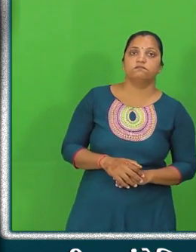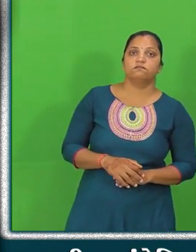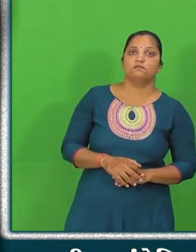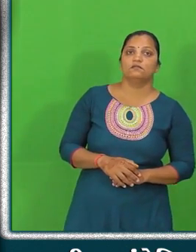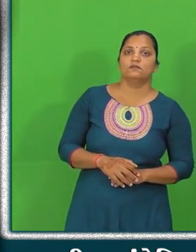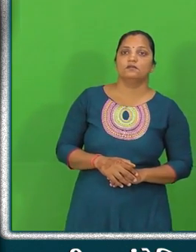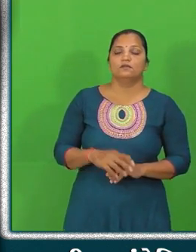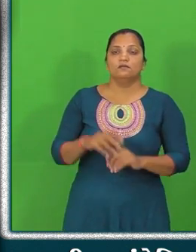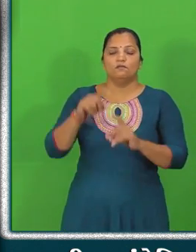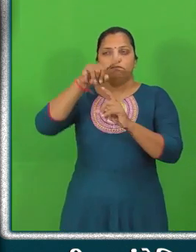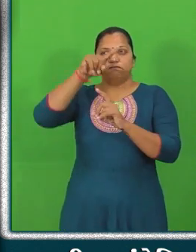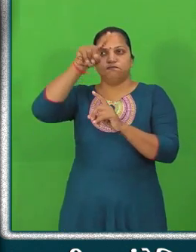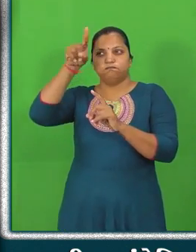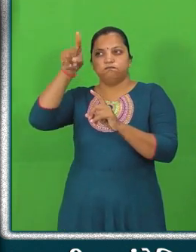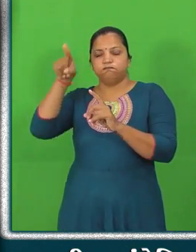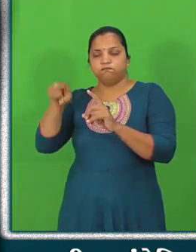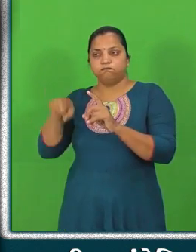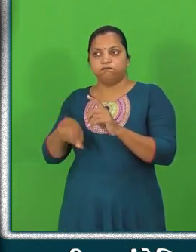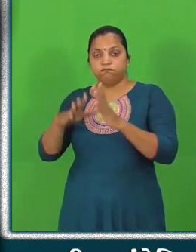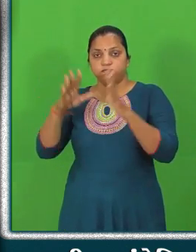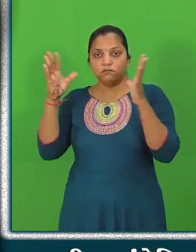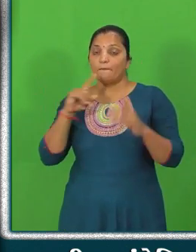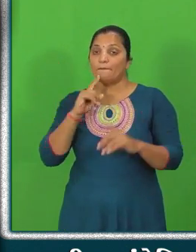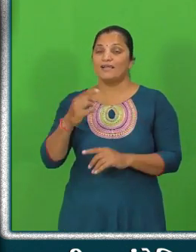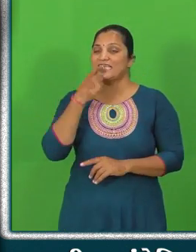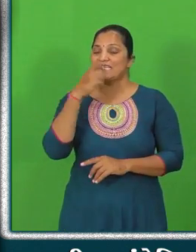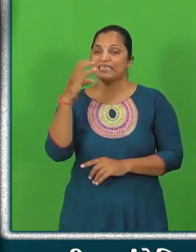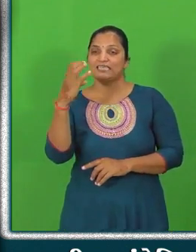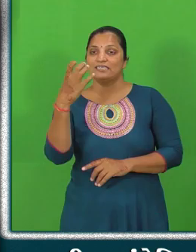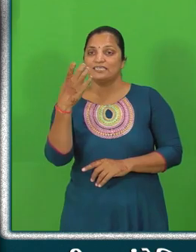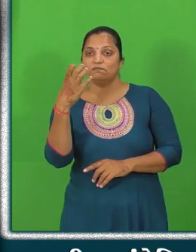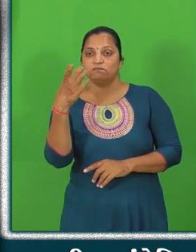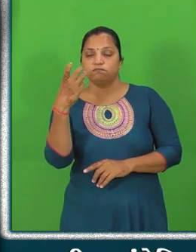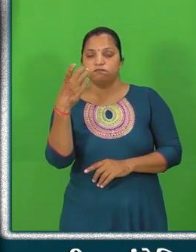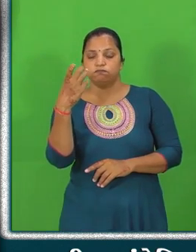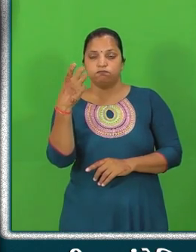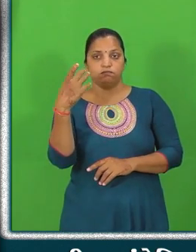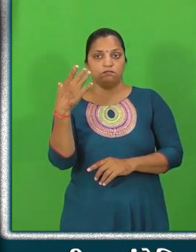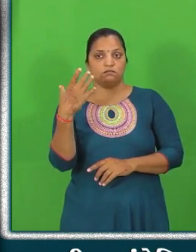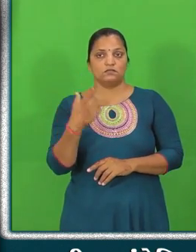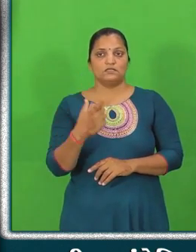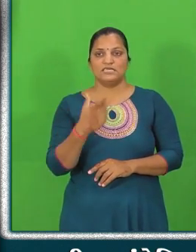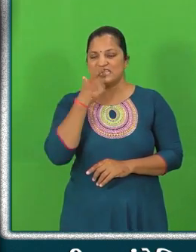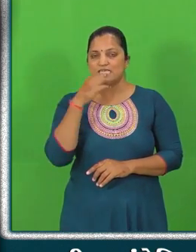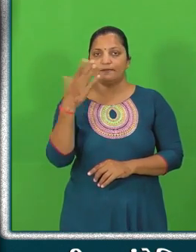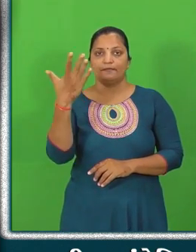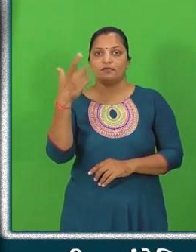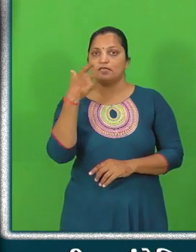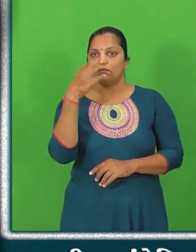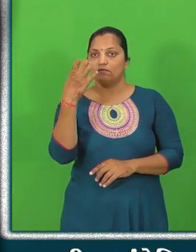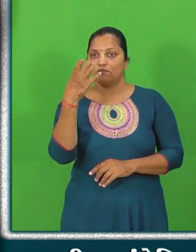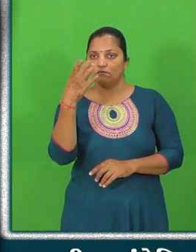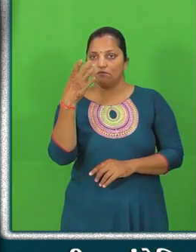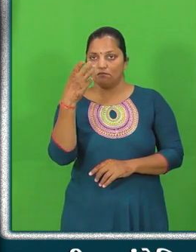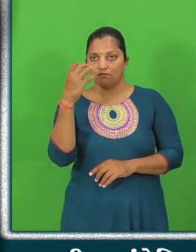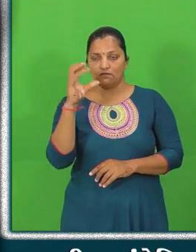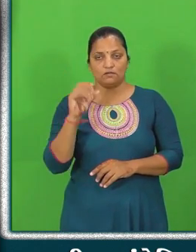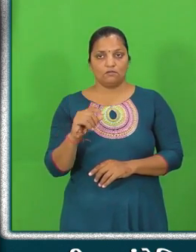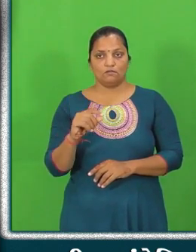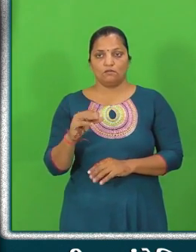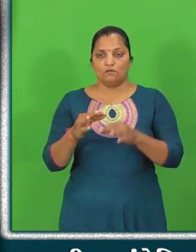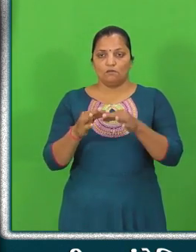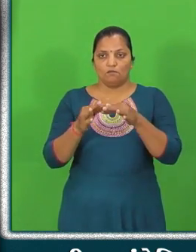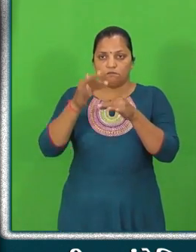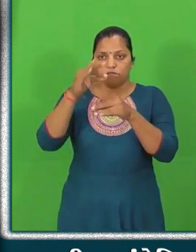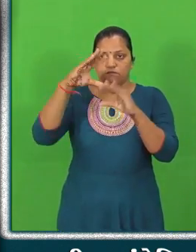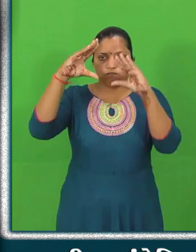છે એનું ફલક વધારવું પડે. પણ આપણે નાના દર્પણ મુખવાળા જ અરીસા લઈએ છીએ, કેટલાક એ કિસ્સાની અંદર કાં તો આપણી વસ્તુની